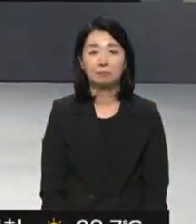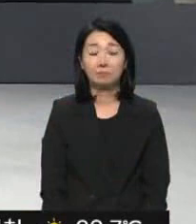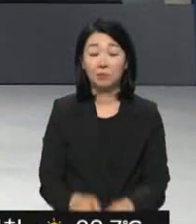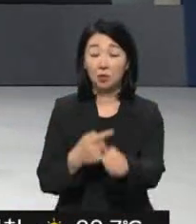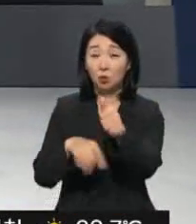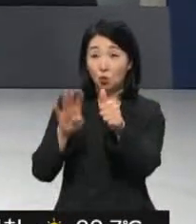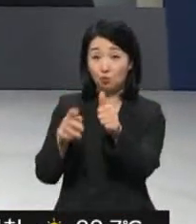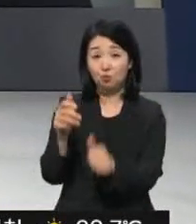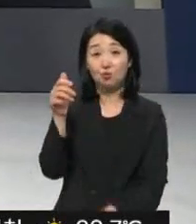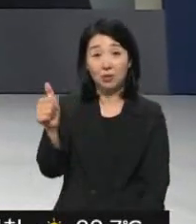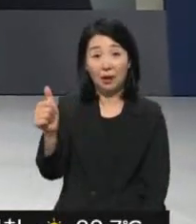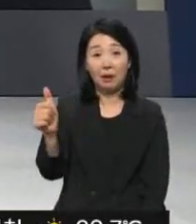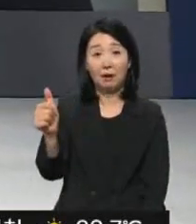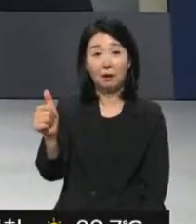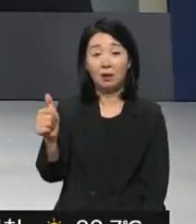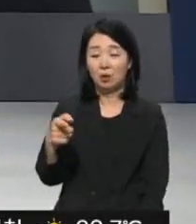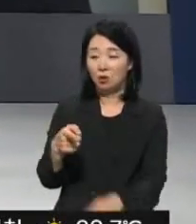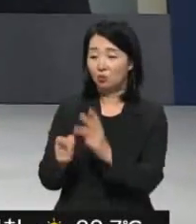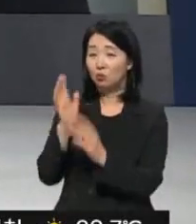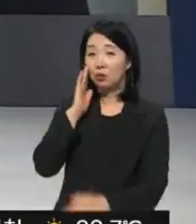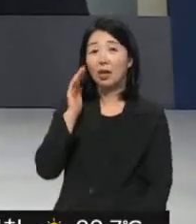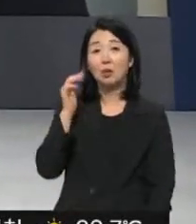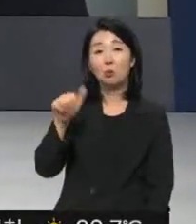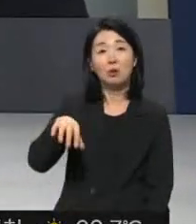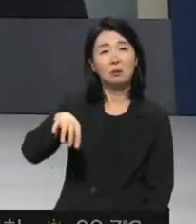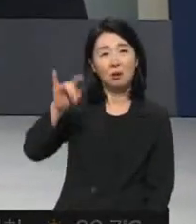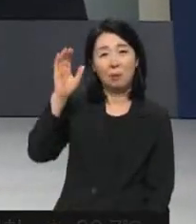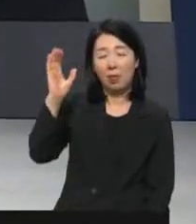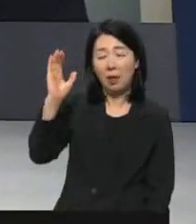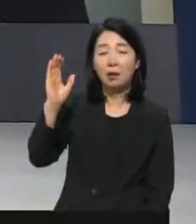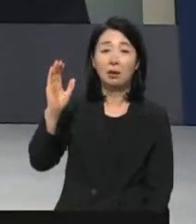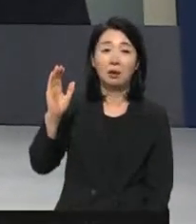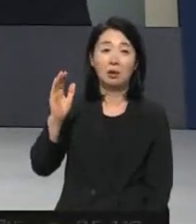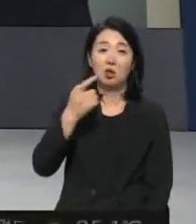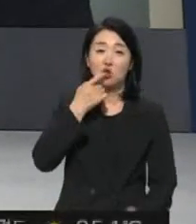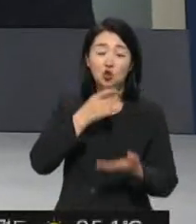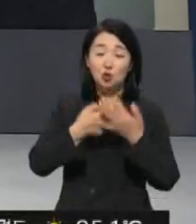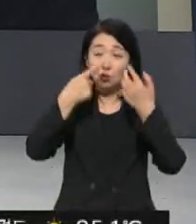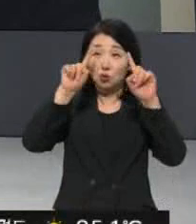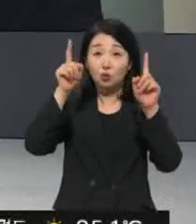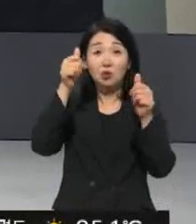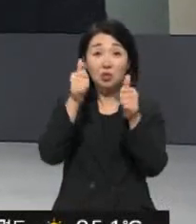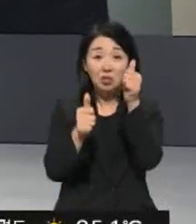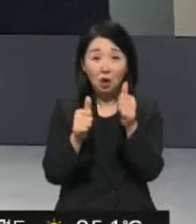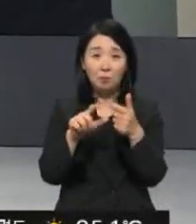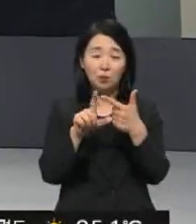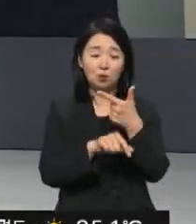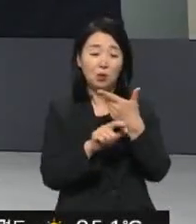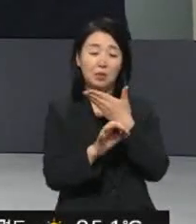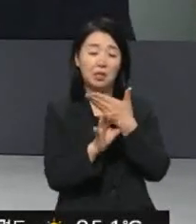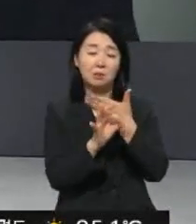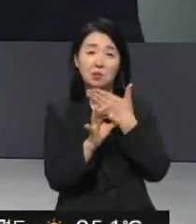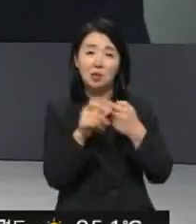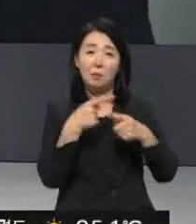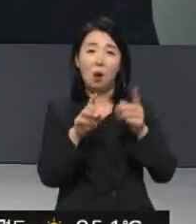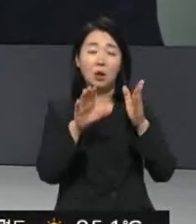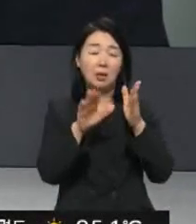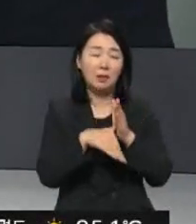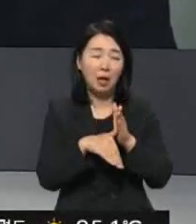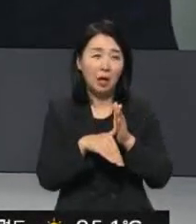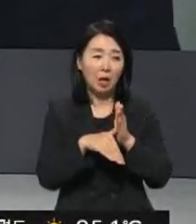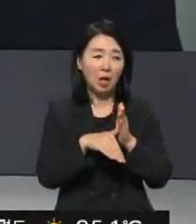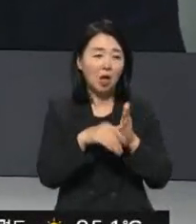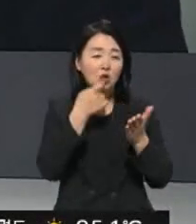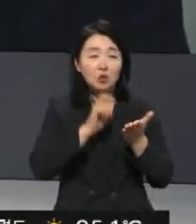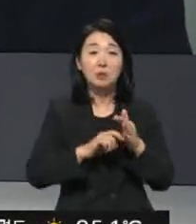교육부 수장으로서 윤 대통령이 연초에 강조한 쉬운 수능, 6월 모의평가에서 구현해내지 못한 데 따른 사과이지만요.